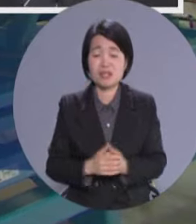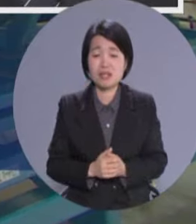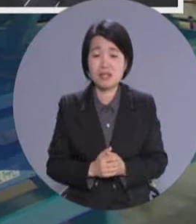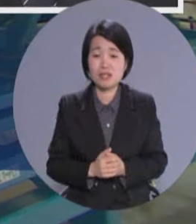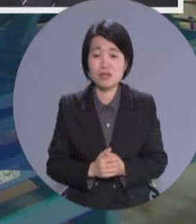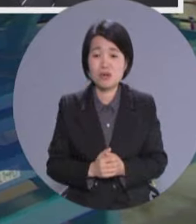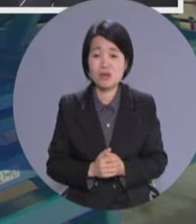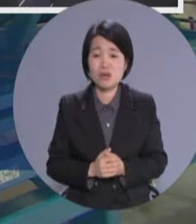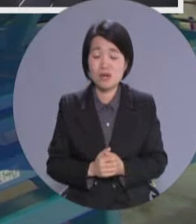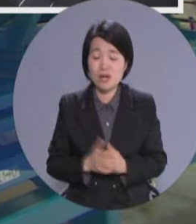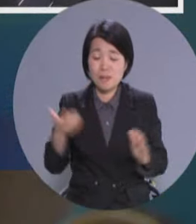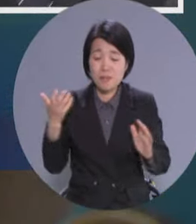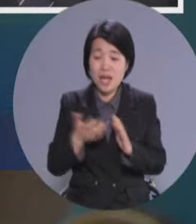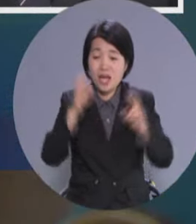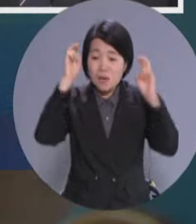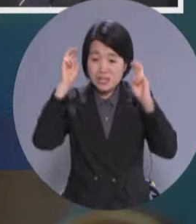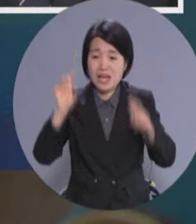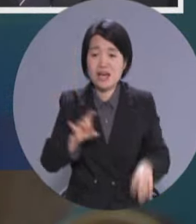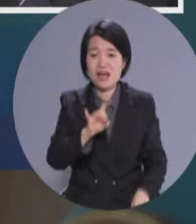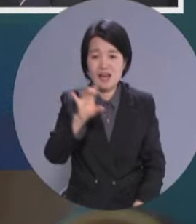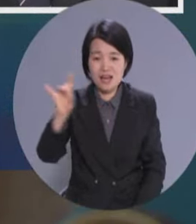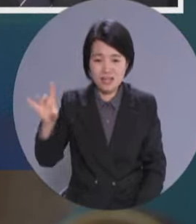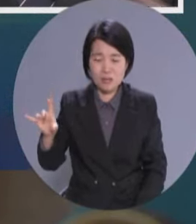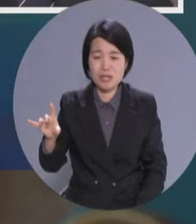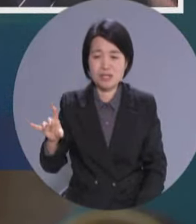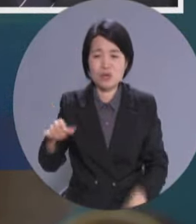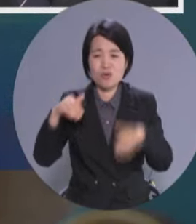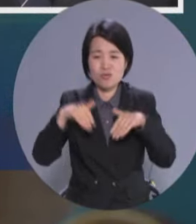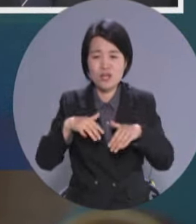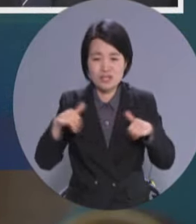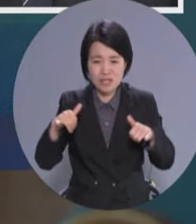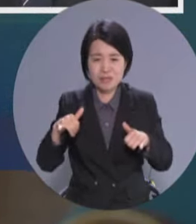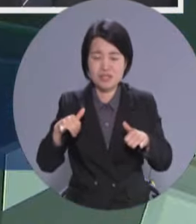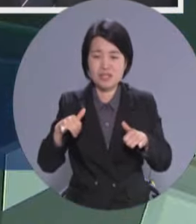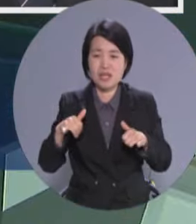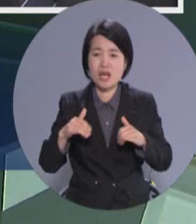우리 기업들이 또 기업의 종사원들이